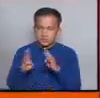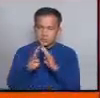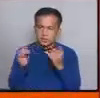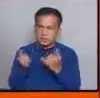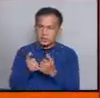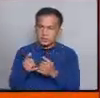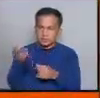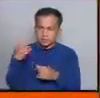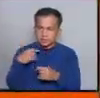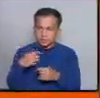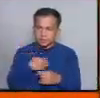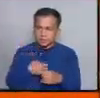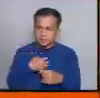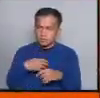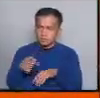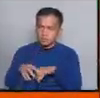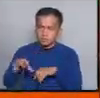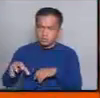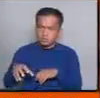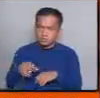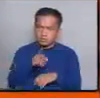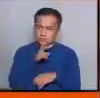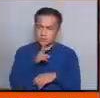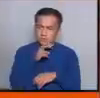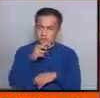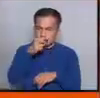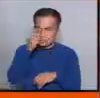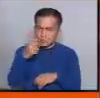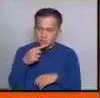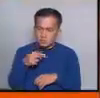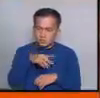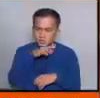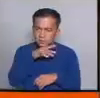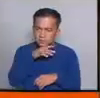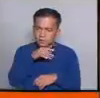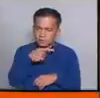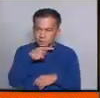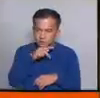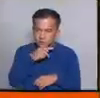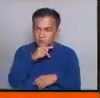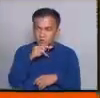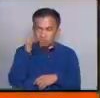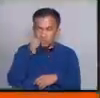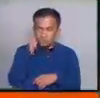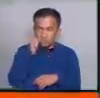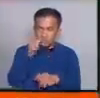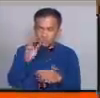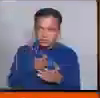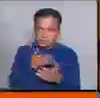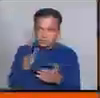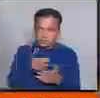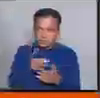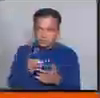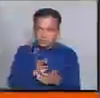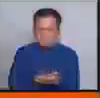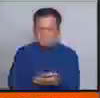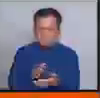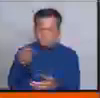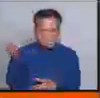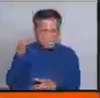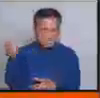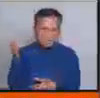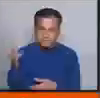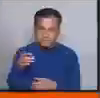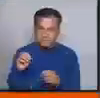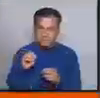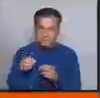barangay, dati nang inireklamo ng mga kapitbahay ang sospek dahil sa marumi niyang babuyan at madalas na pagpapatugtog ng malakas. Parang ma'am, yung bang